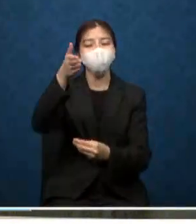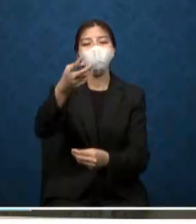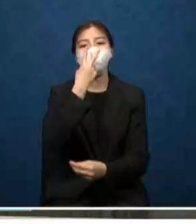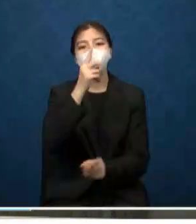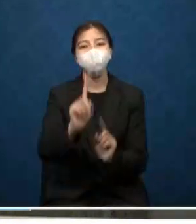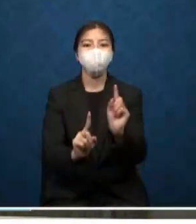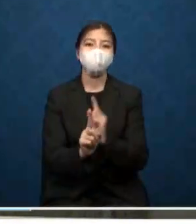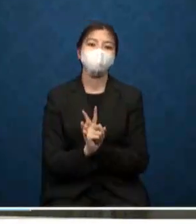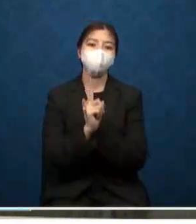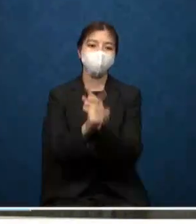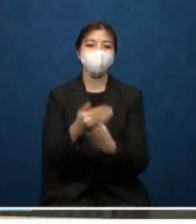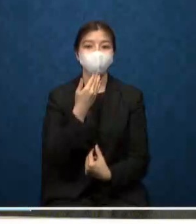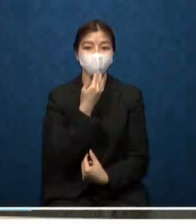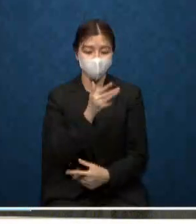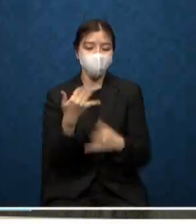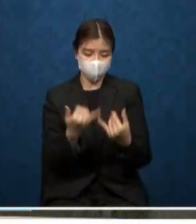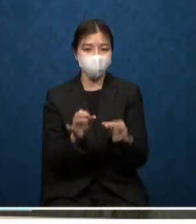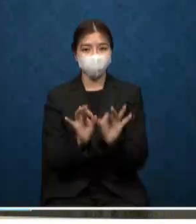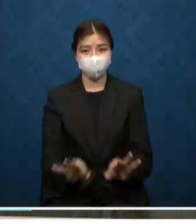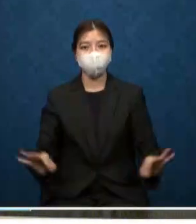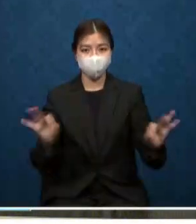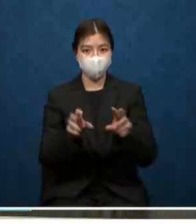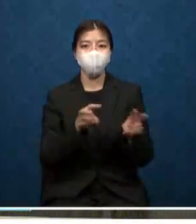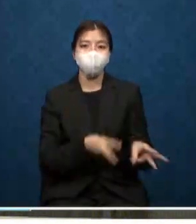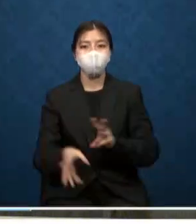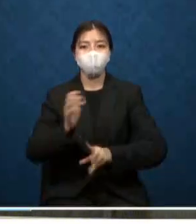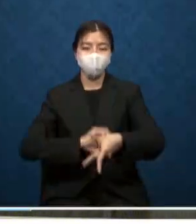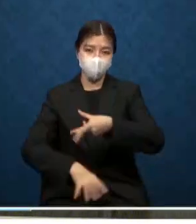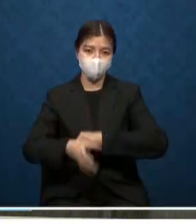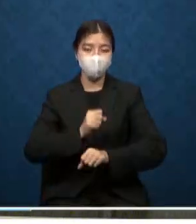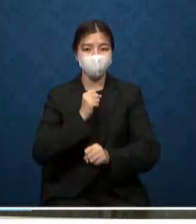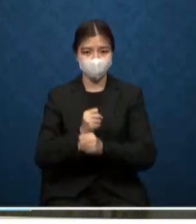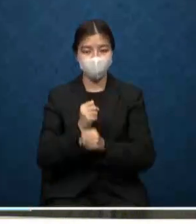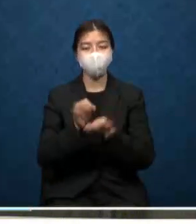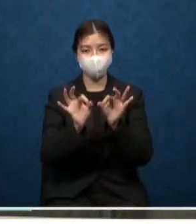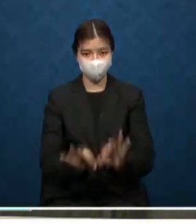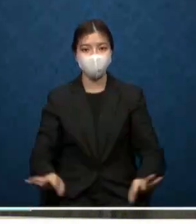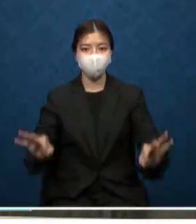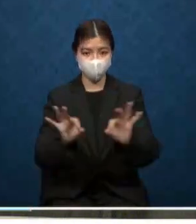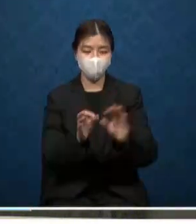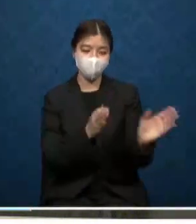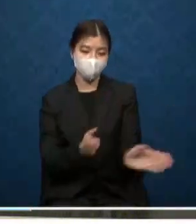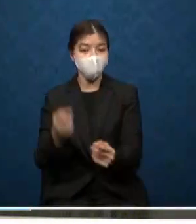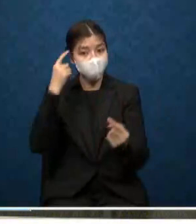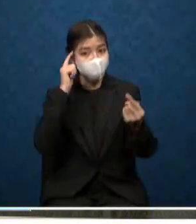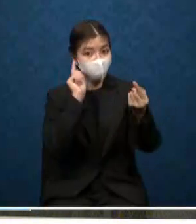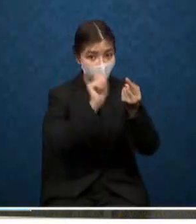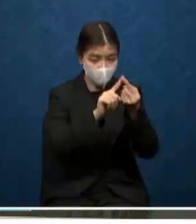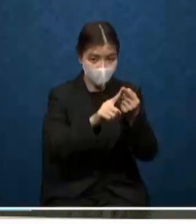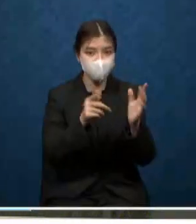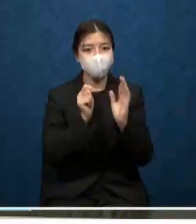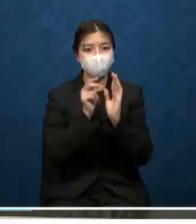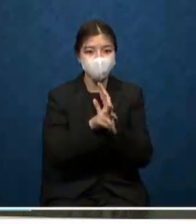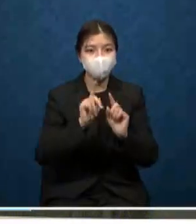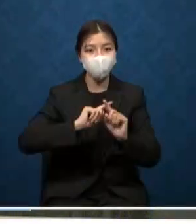ดว่าเรื่องนี้เป็นเรื่องที่จำเป็นจะต้องทำในทางปฏิบัติด้วยการเริ่มต้นในทางทฤษฎีและเป้าหมายไว้ก่อนก็เป็นสิ่งที่ถูกต้อง